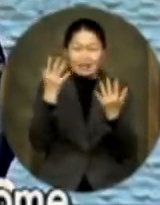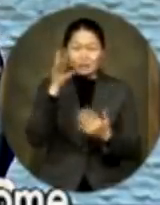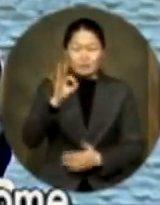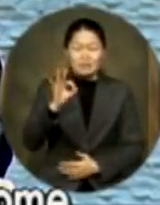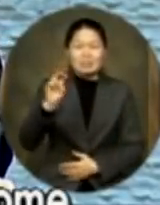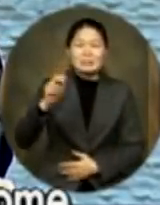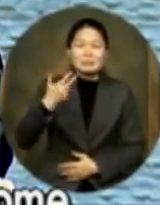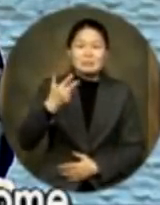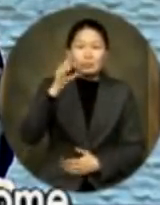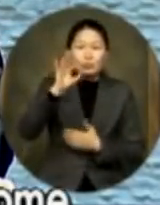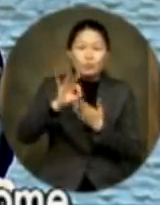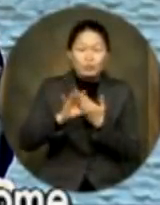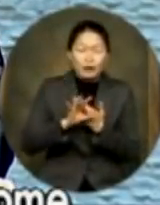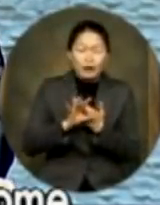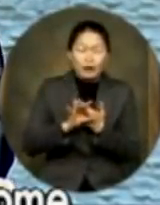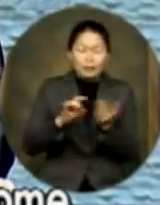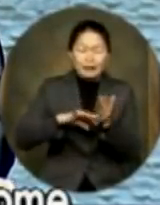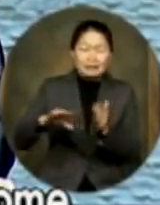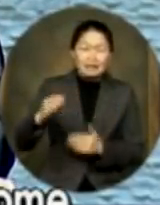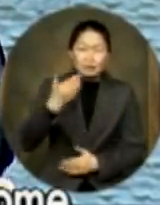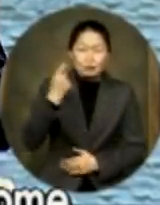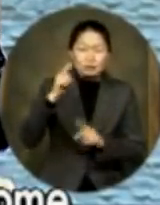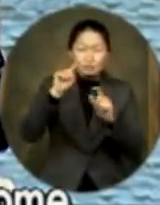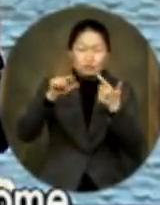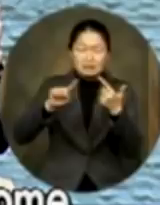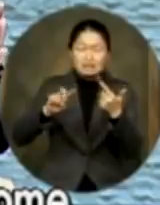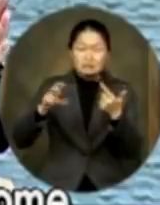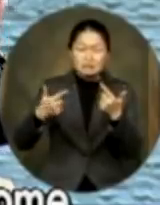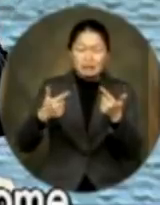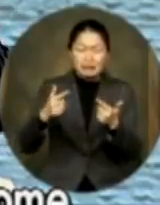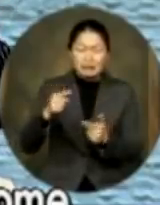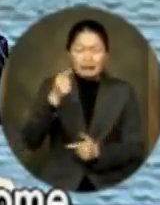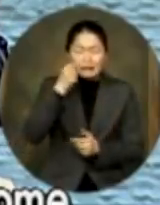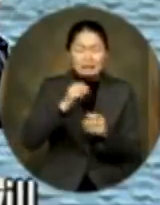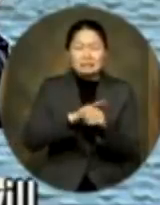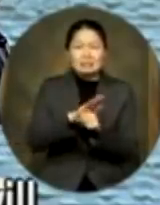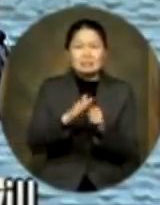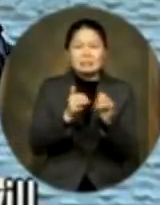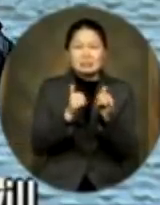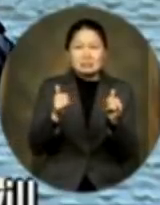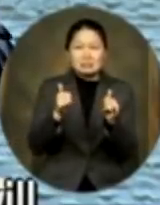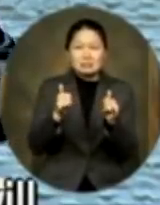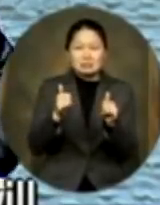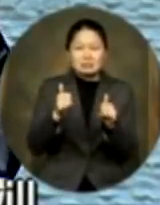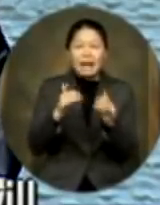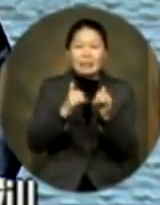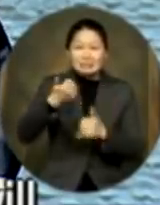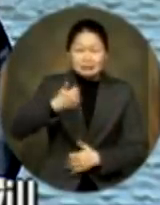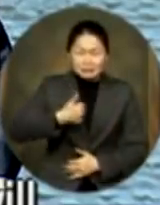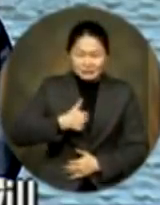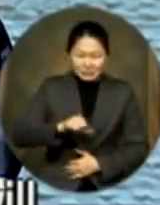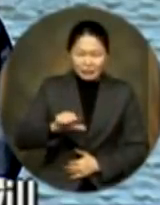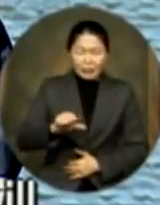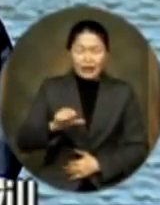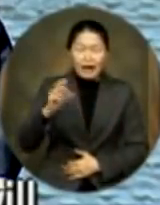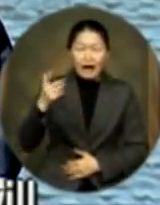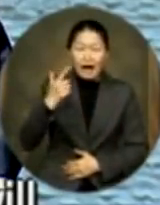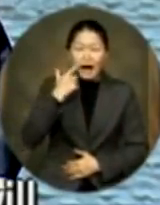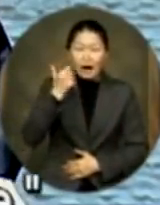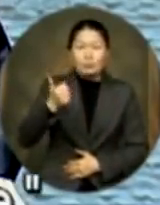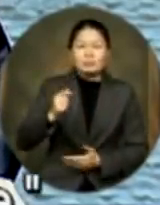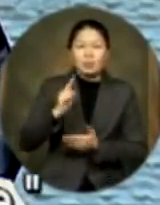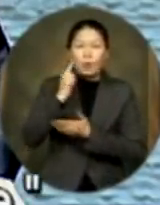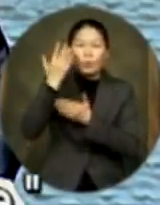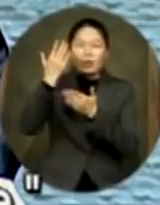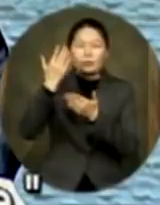이 17절에 보면 마태복음 10장 27 절에 인자가 아버지의 영광으로 그 천사들과 함께 우림이 그때 각